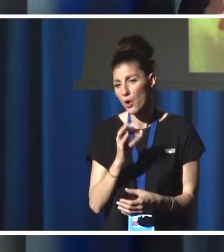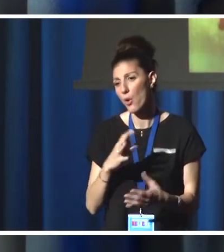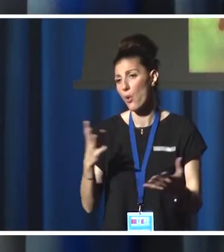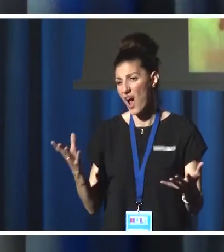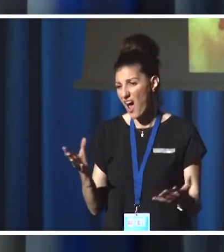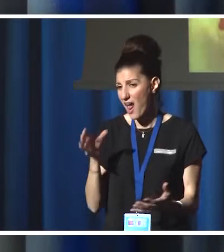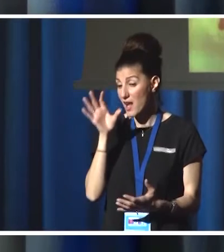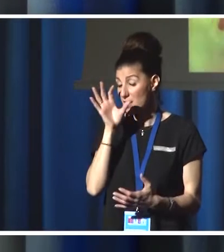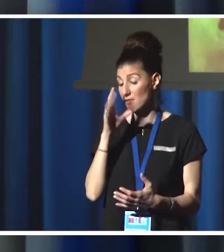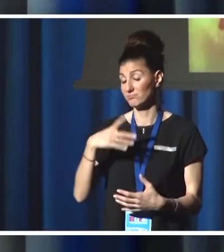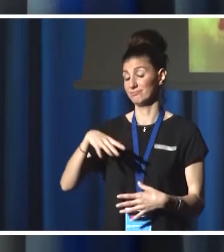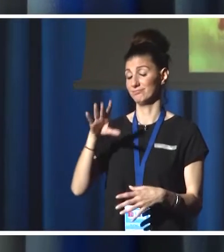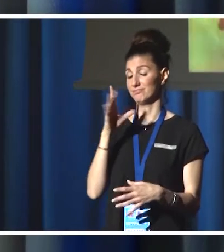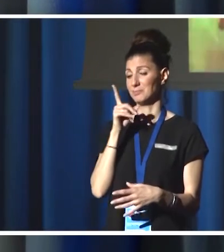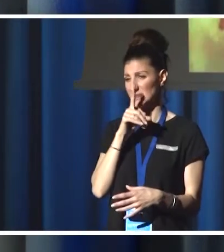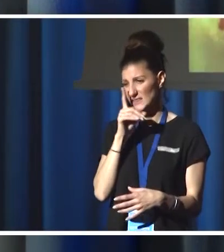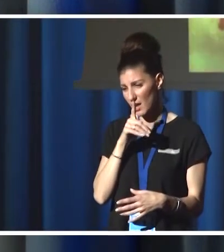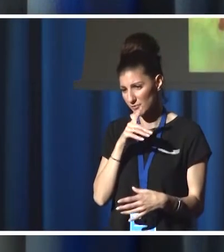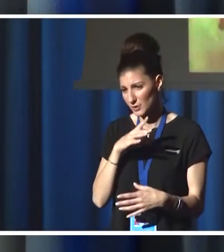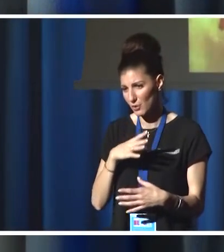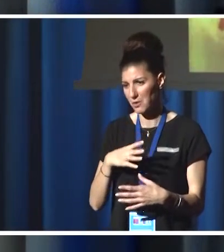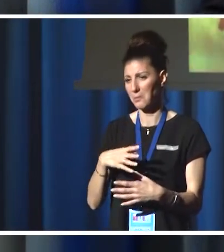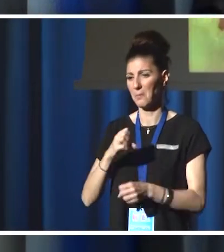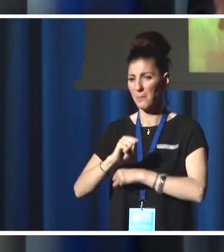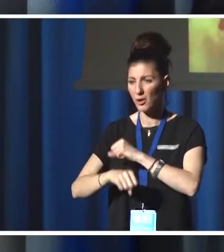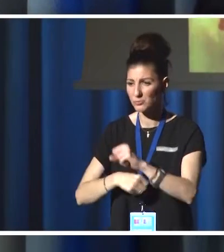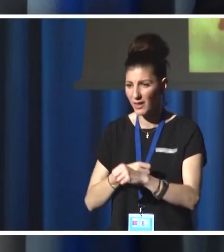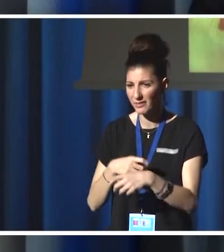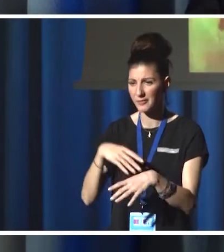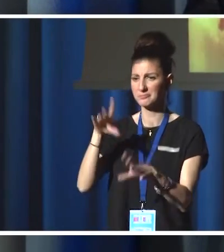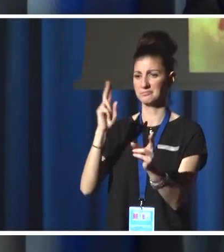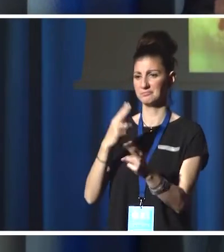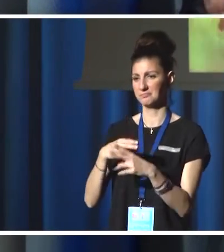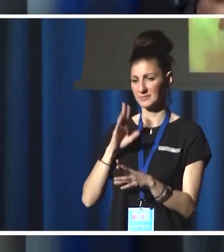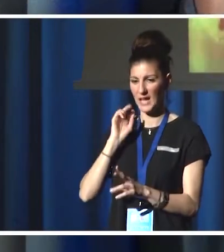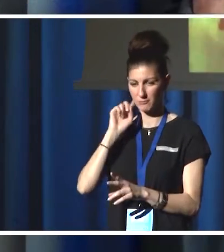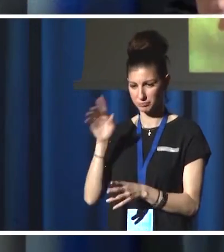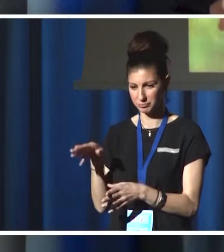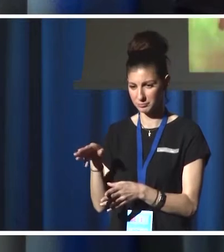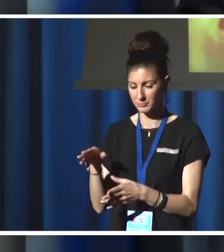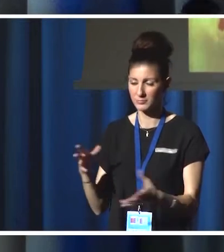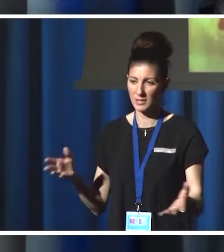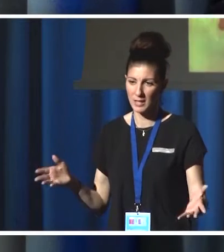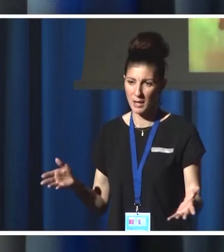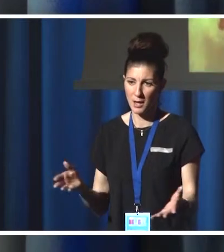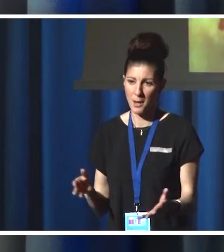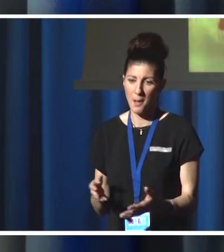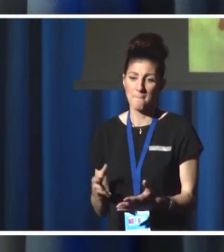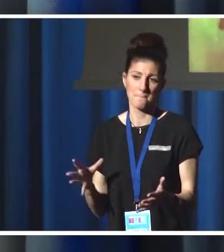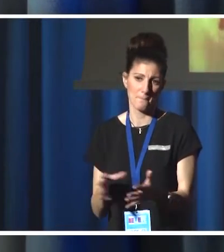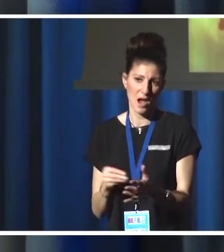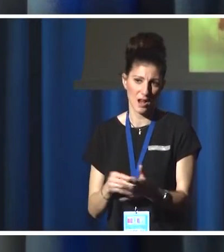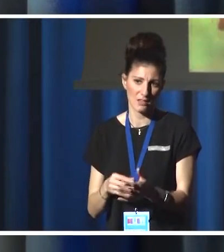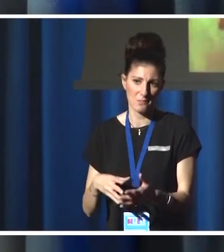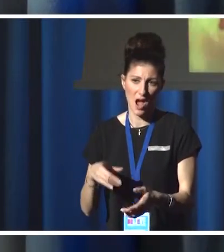το πετύχουμε γιατί τότε θα πρέπει να ευχόμαστε μόνο σε θαύματα θαύματα στα θαύματα δεν είναι κακό να